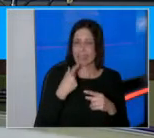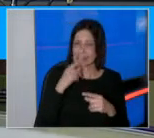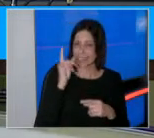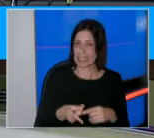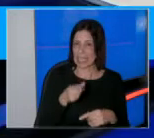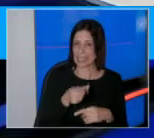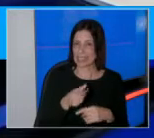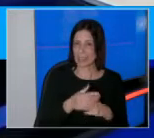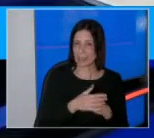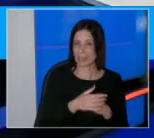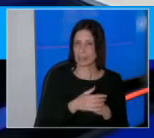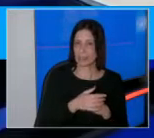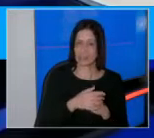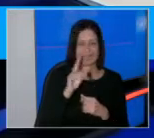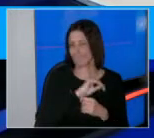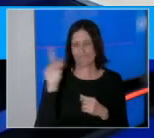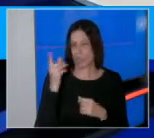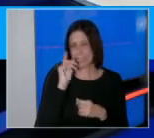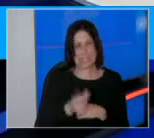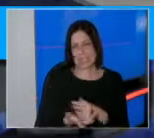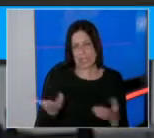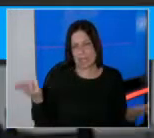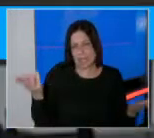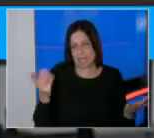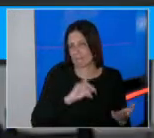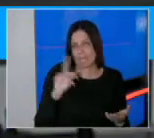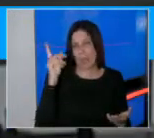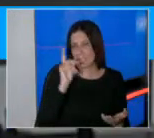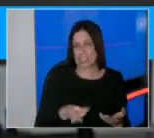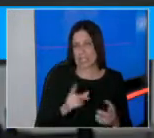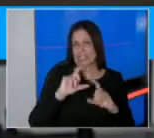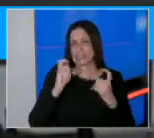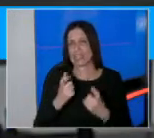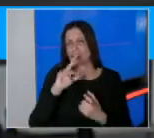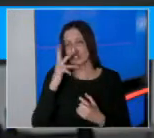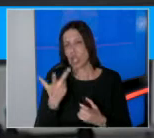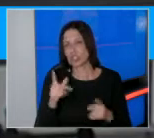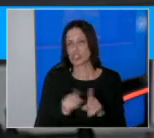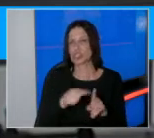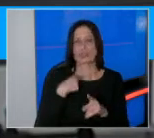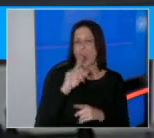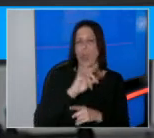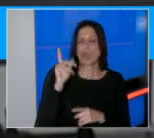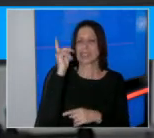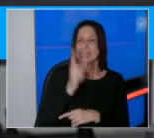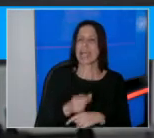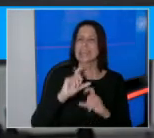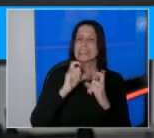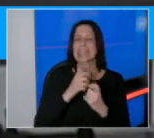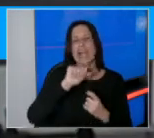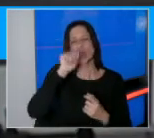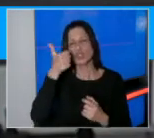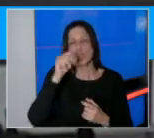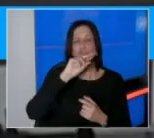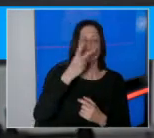הזה? לא, אנחנו לא צריכים את הסגר השלישי, כמו שלא הצטרכנו את הסגר הראשון